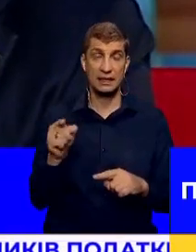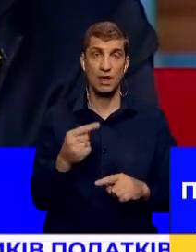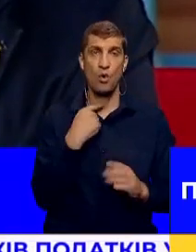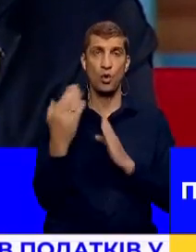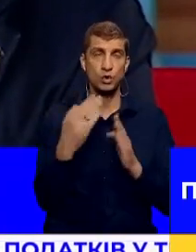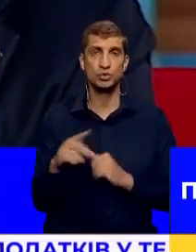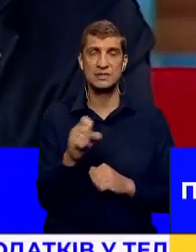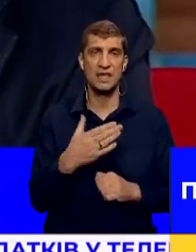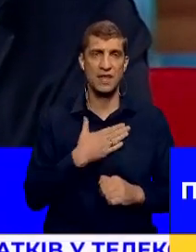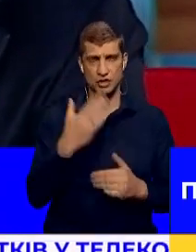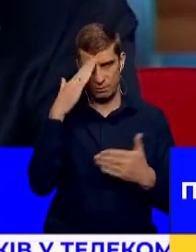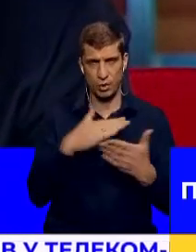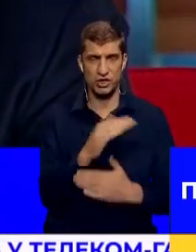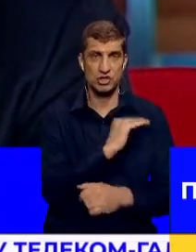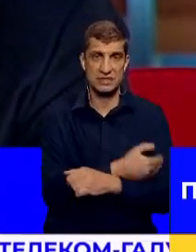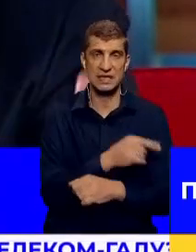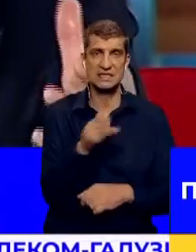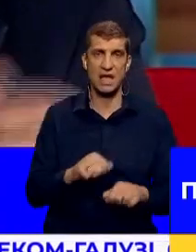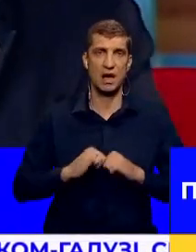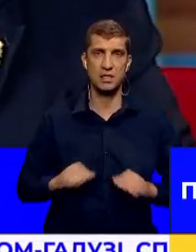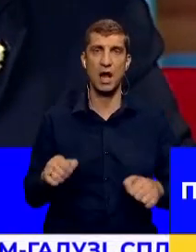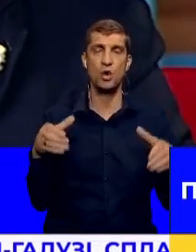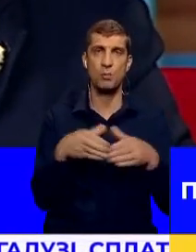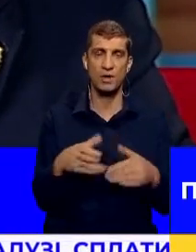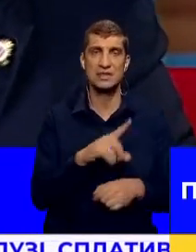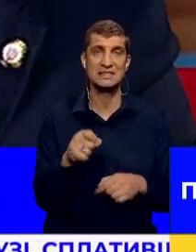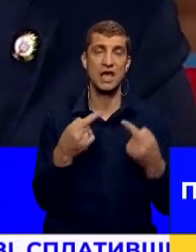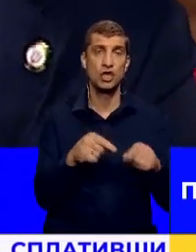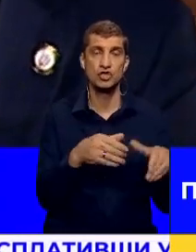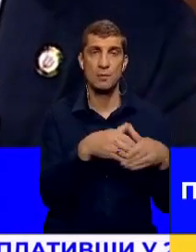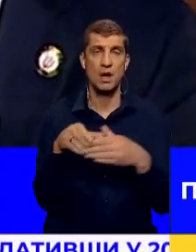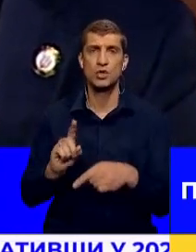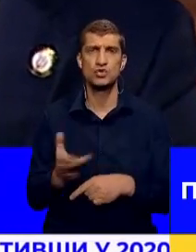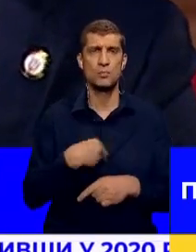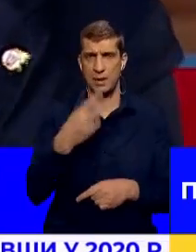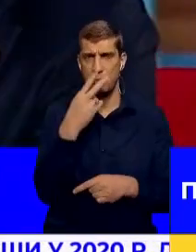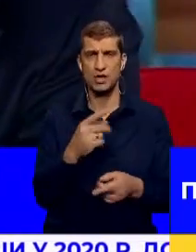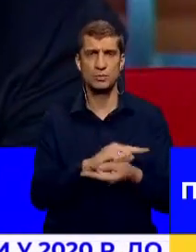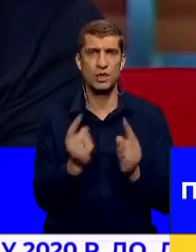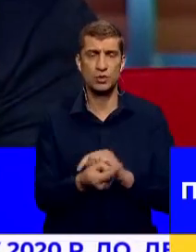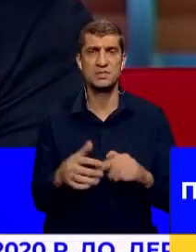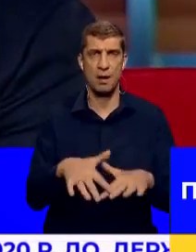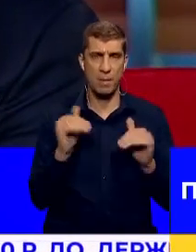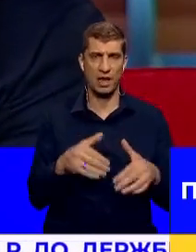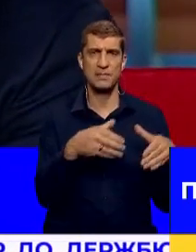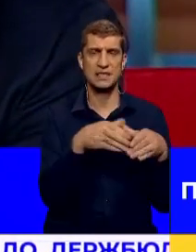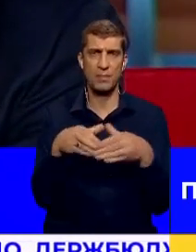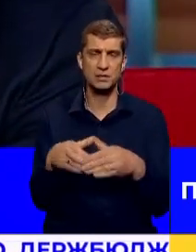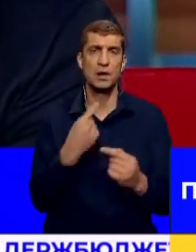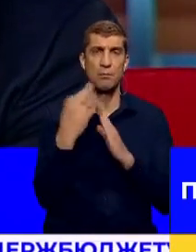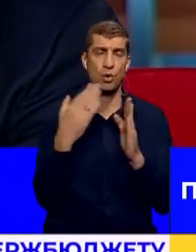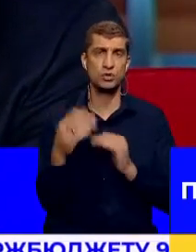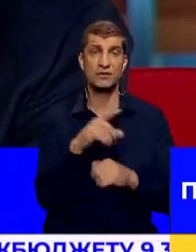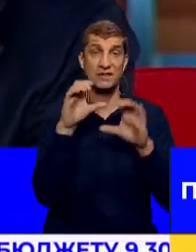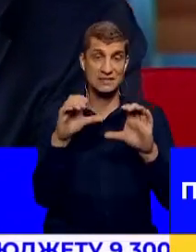голосують за наші політичні сили, за радикальну партію, за інші партії. Що ми бачимо натомість? Парламентські партії